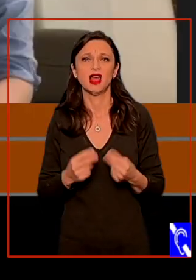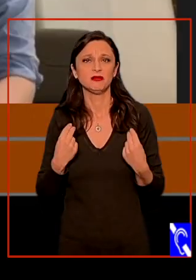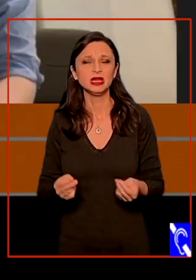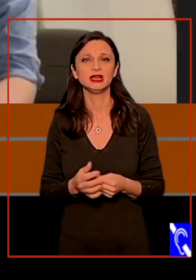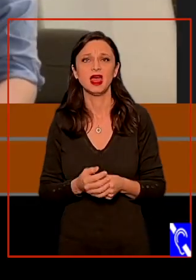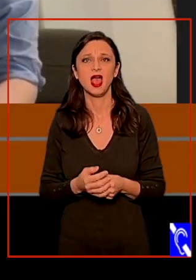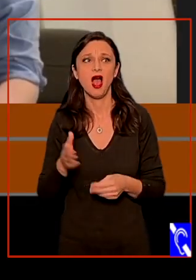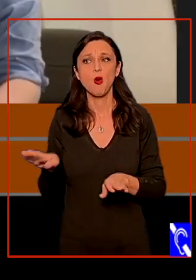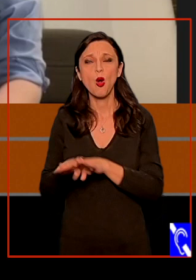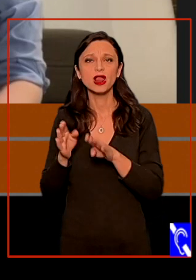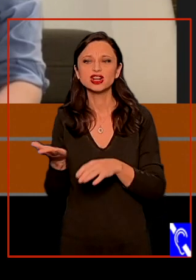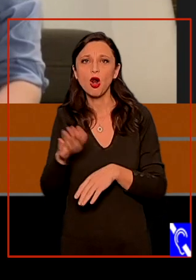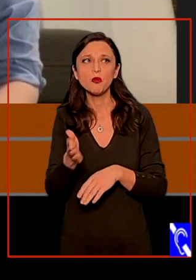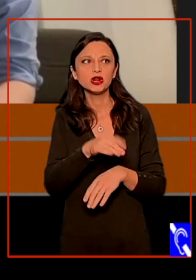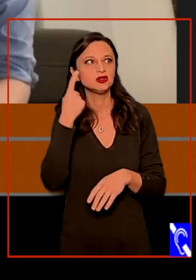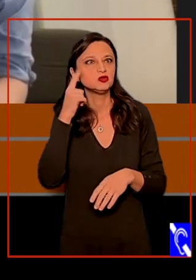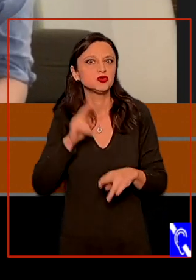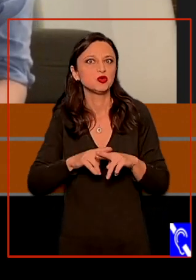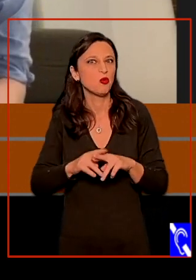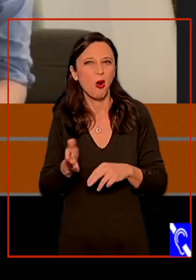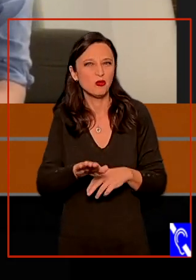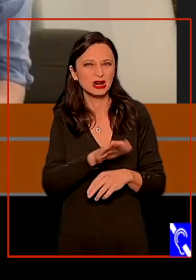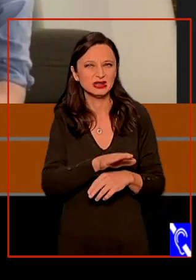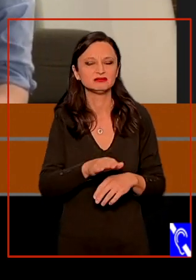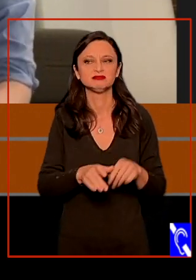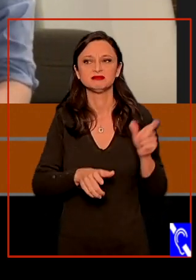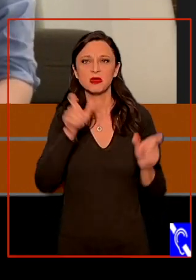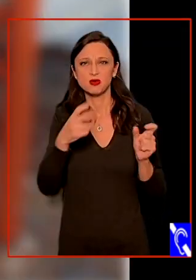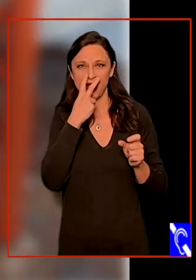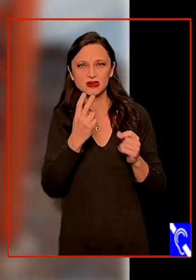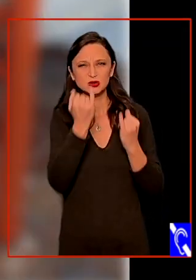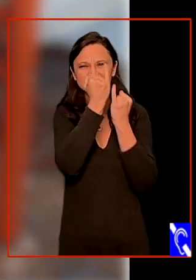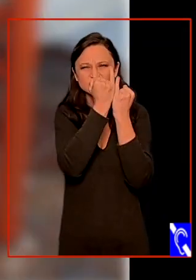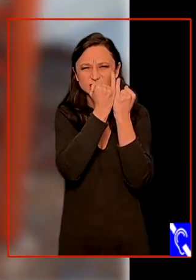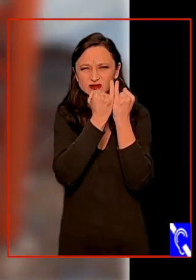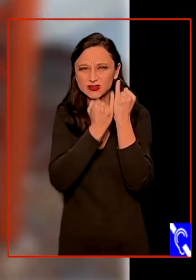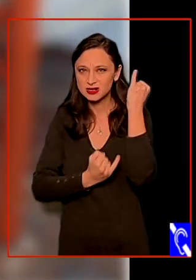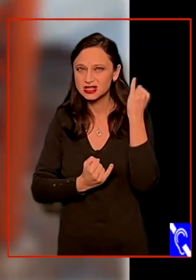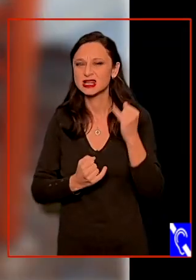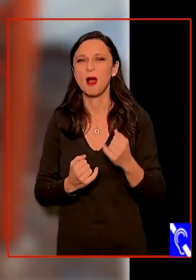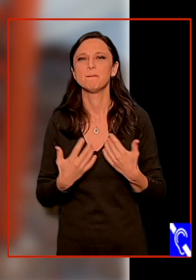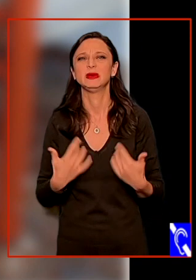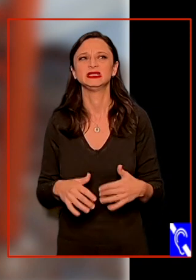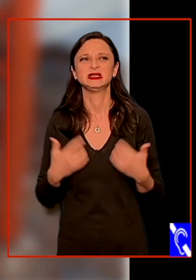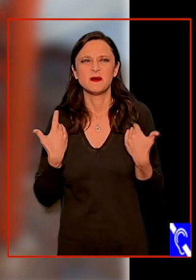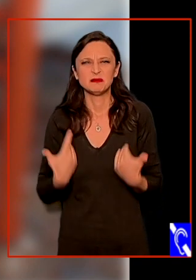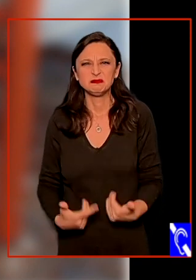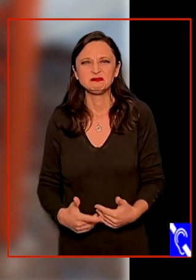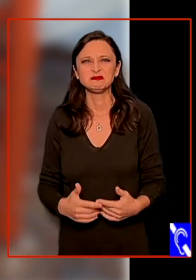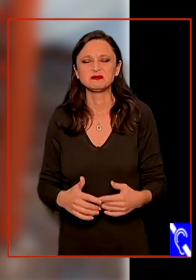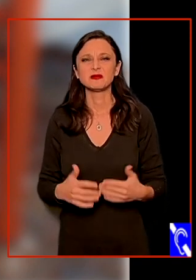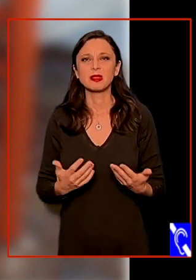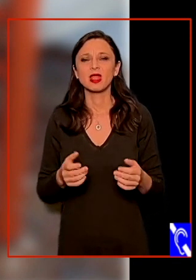colegi, persoane care arătau foarte, foarte slabe, aș spune cașexice, persoane care